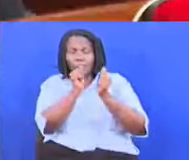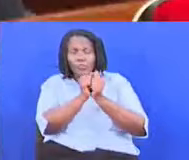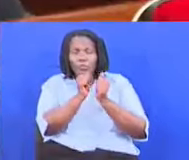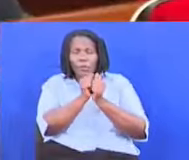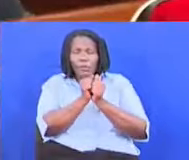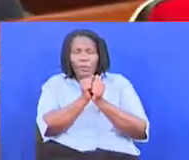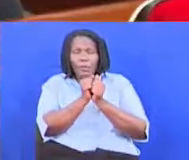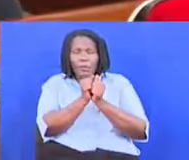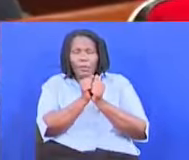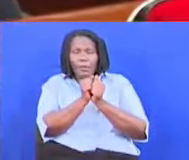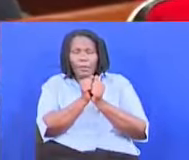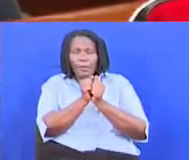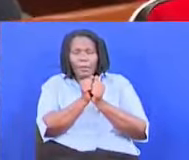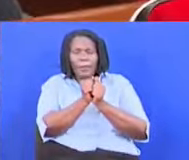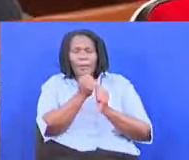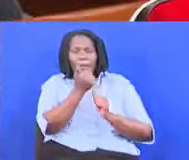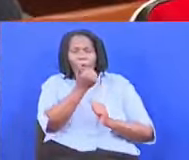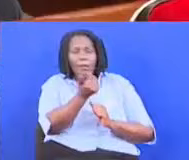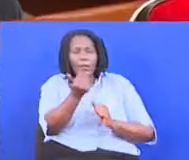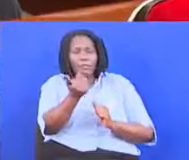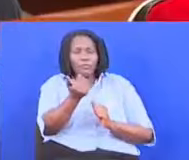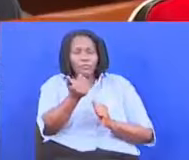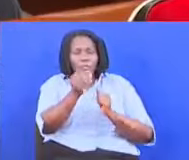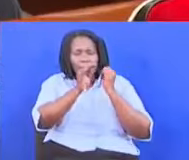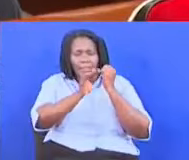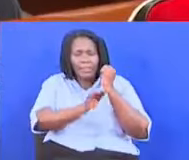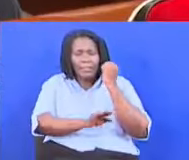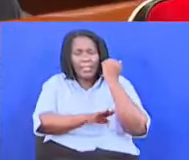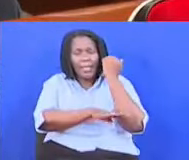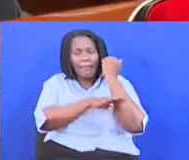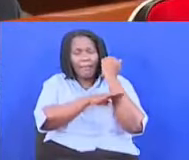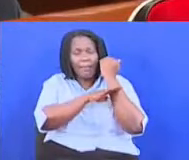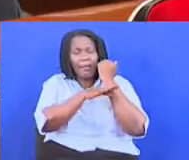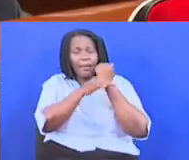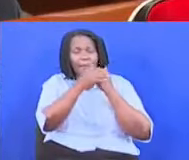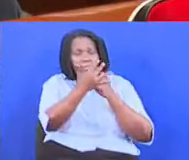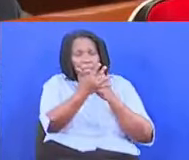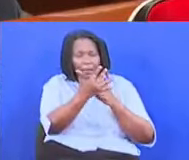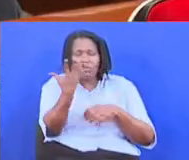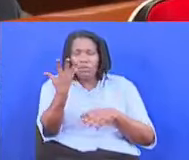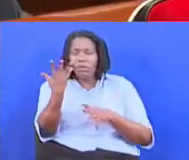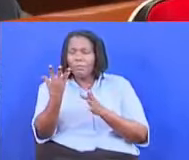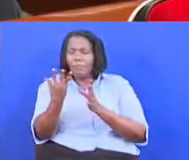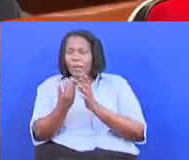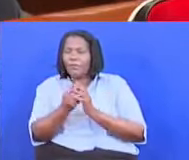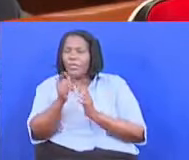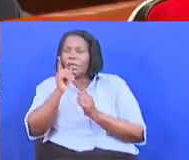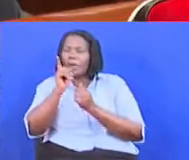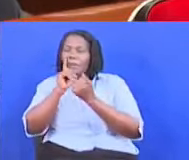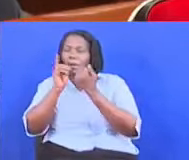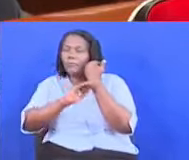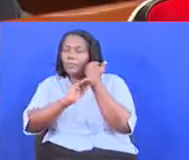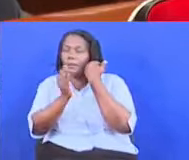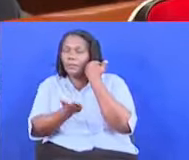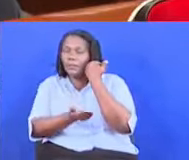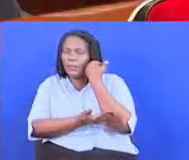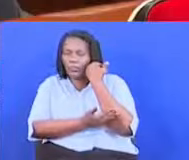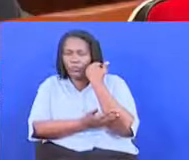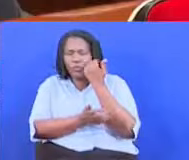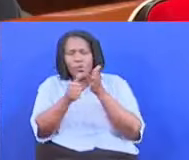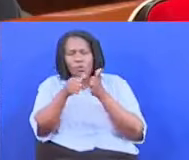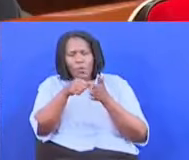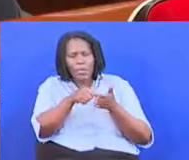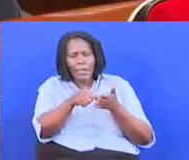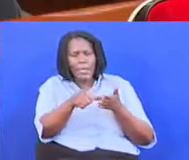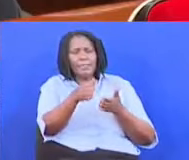la watoto wenye umri chini ya miaka mitano pamoja na wajawazito kuombwa fedha kwa ajili ya